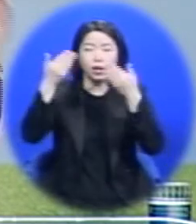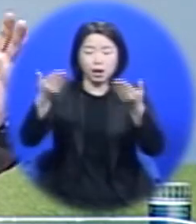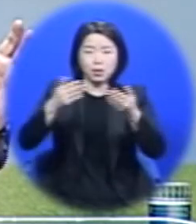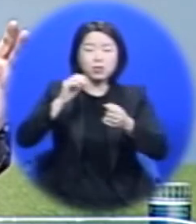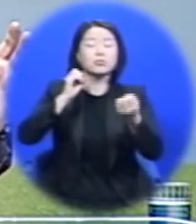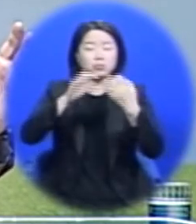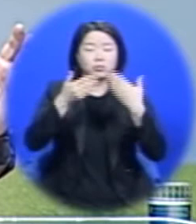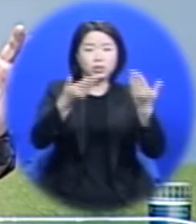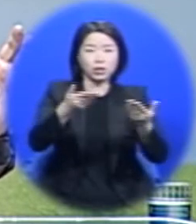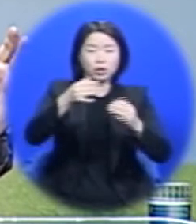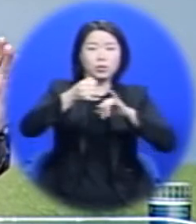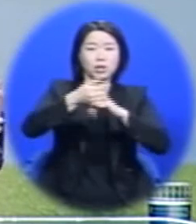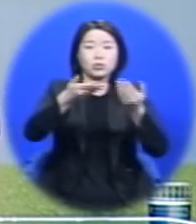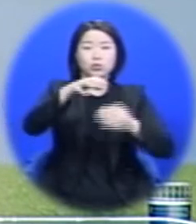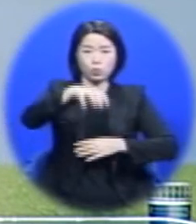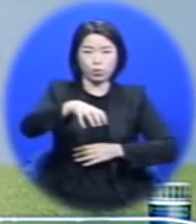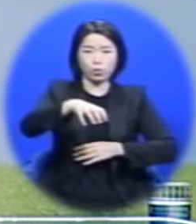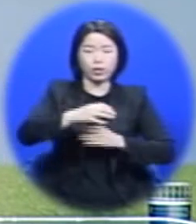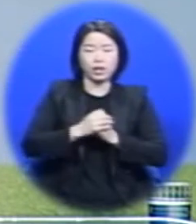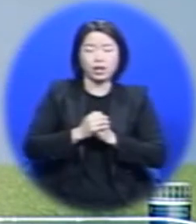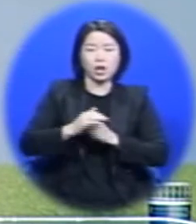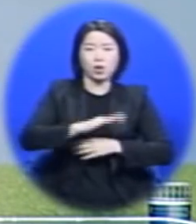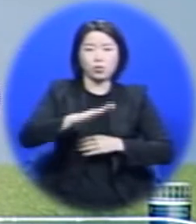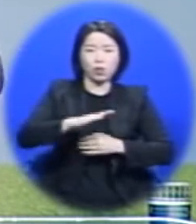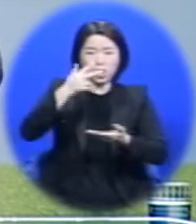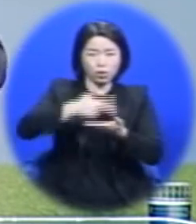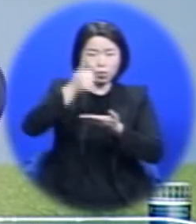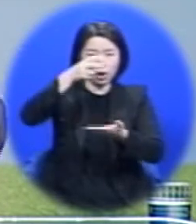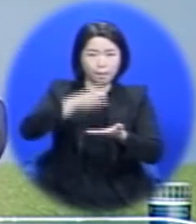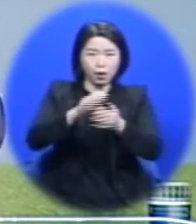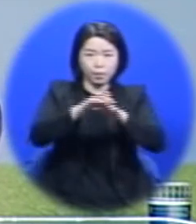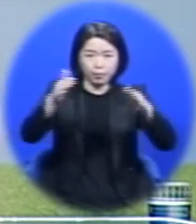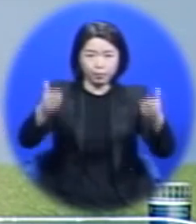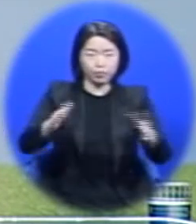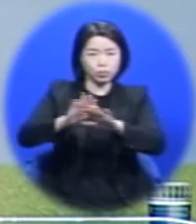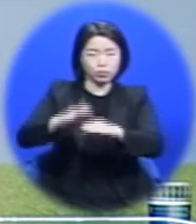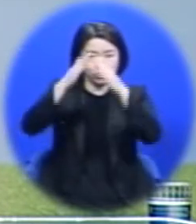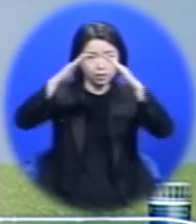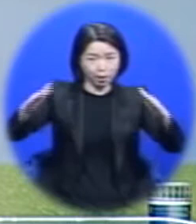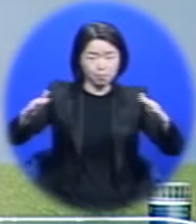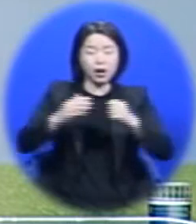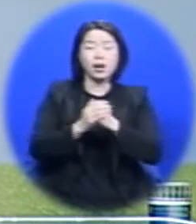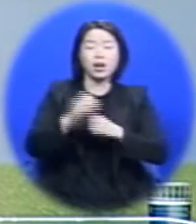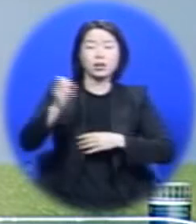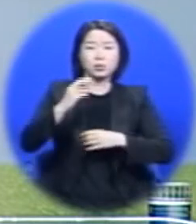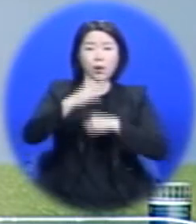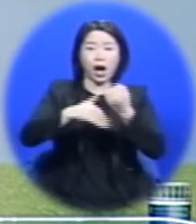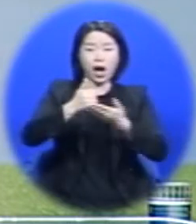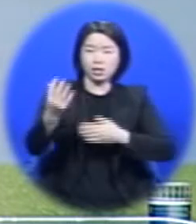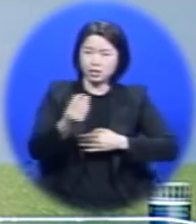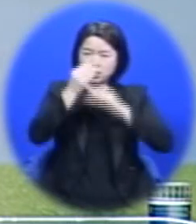이렇게 약속하신 것입니다. 우리 여호와의 법궤를 둔 성막이나 또는 하나님의